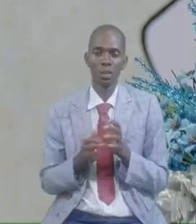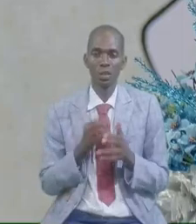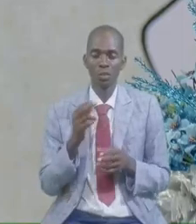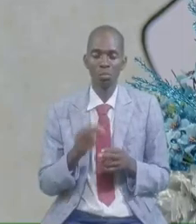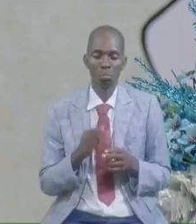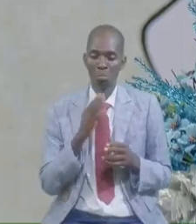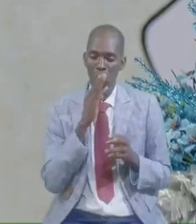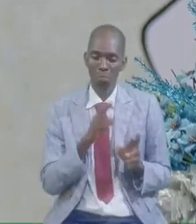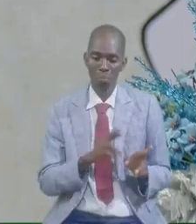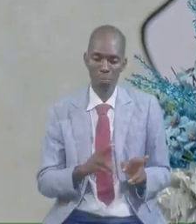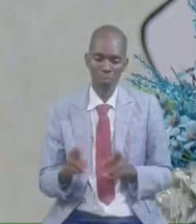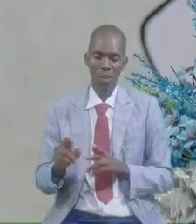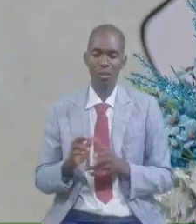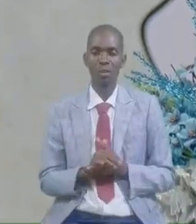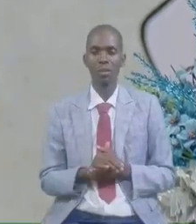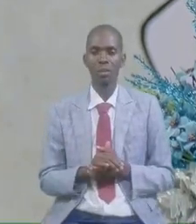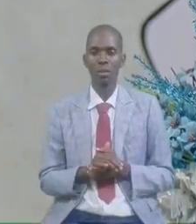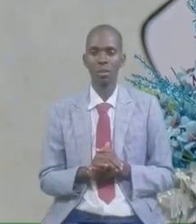Prépare-toi.